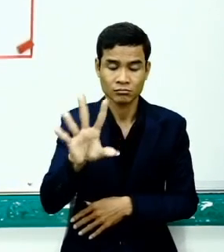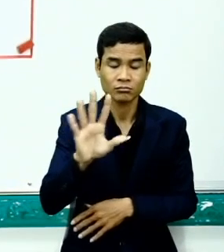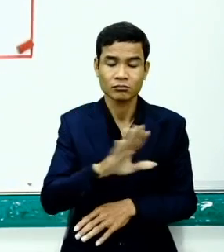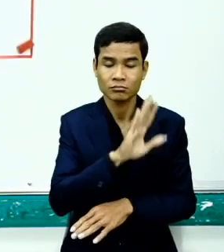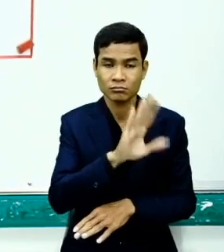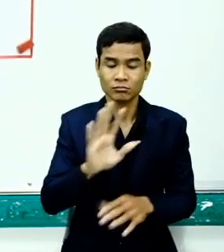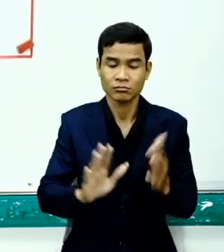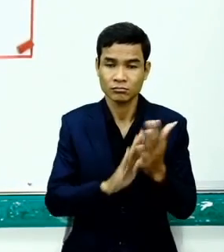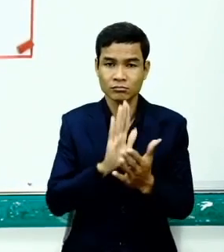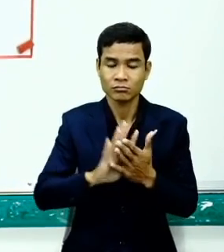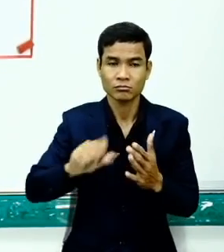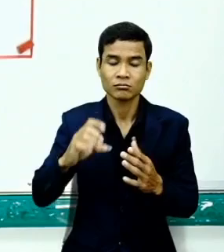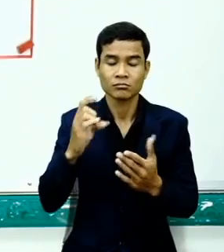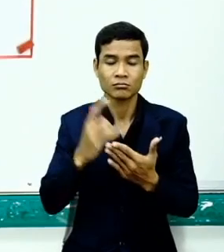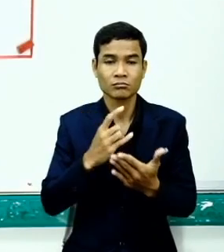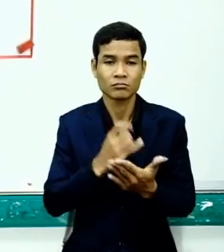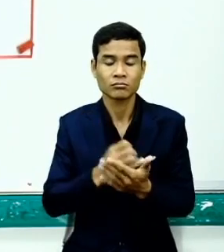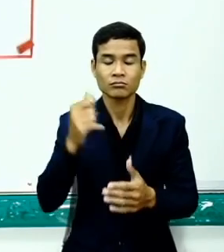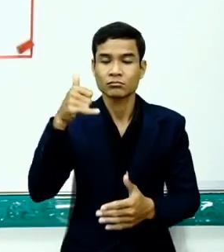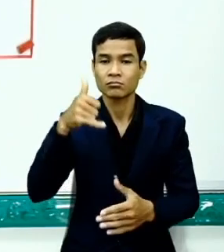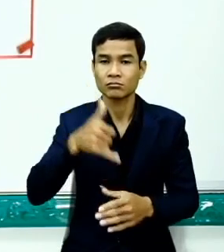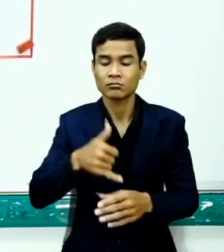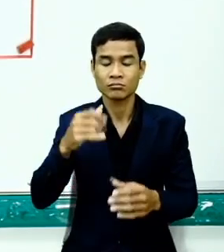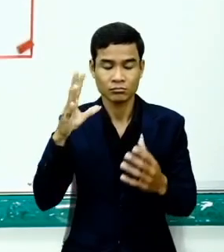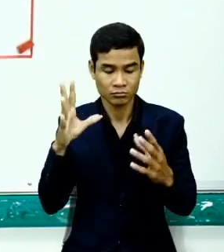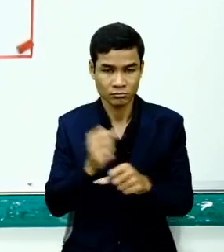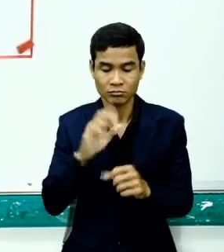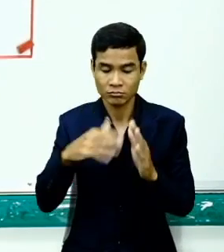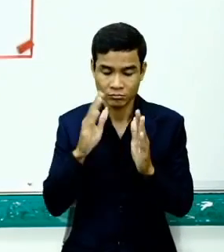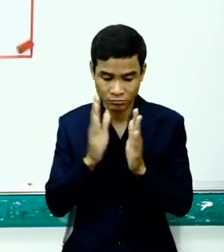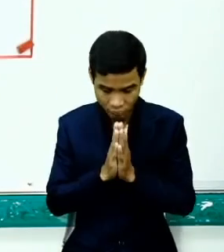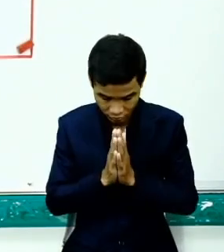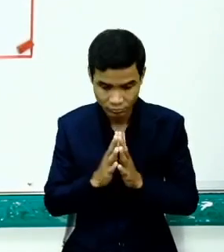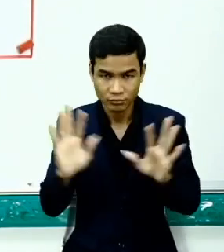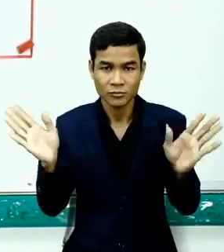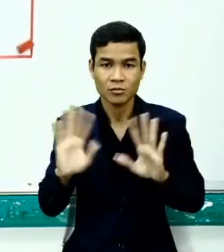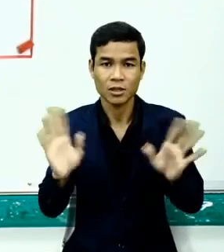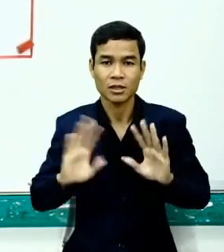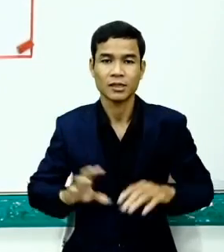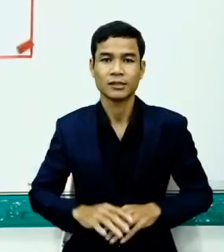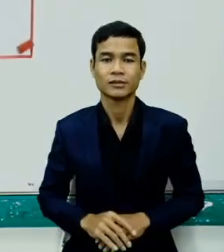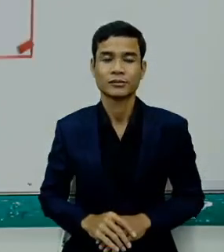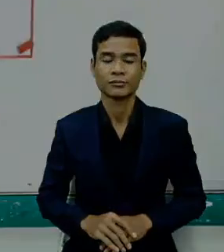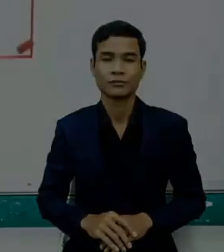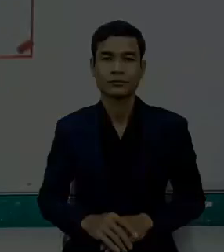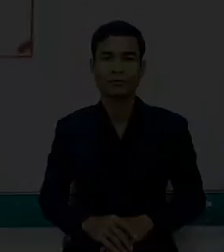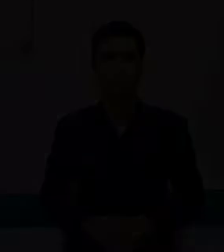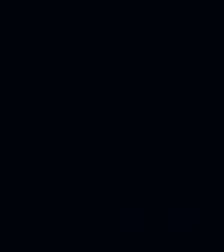ទេសកម្ពុជាមេរៀនរបស់អ្នកគ្រូនៅថ្ងៃនេះសូមបញ្ចប់សូមអរគុណសូមជម្រាបលា